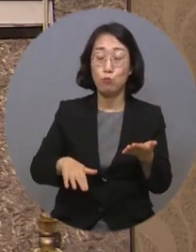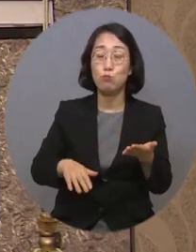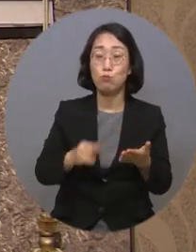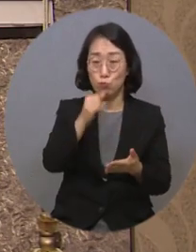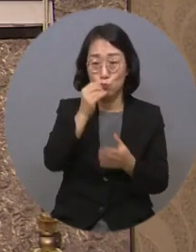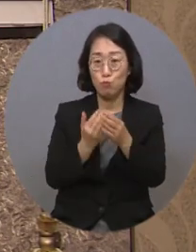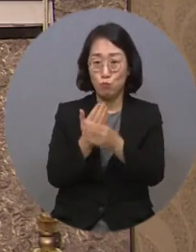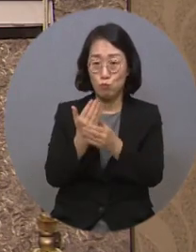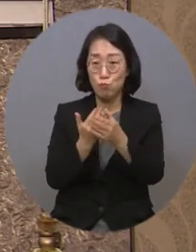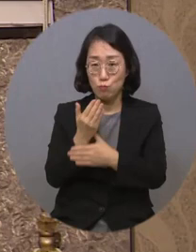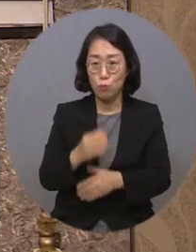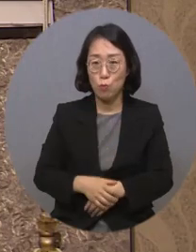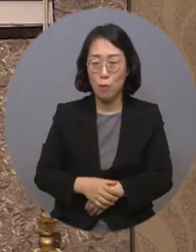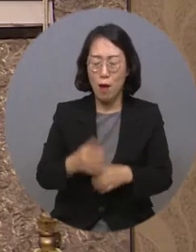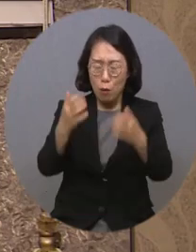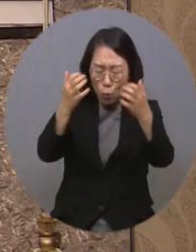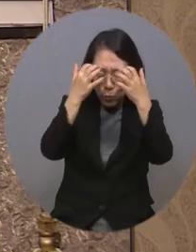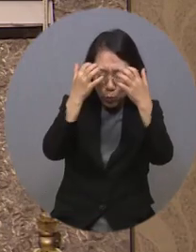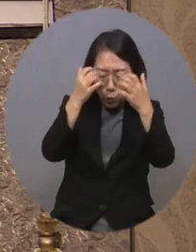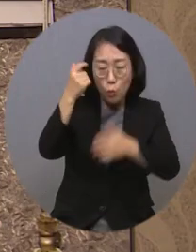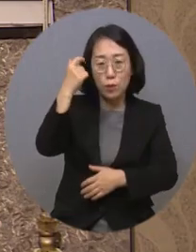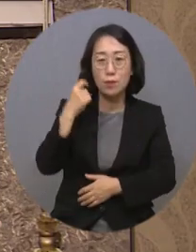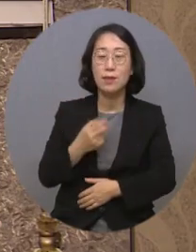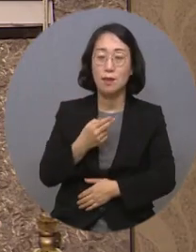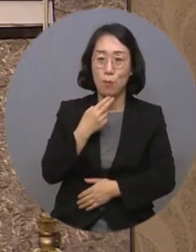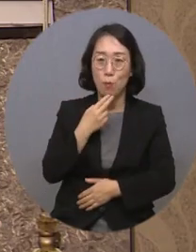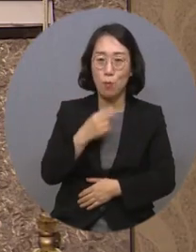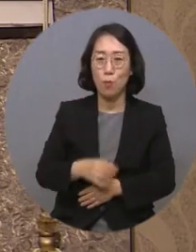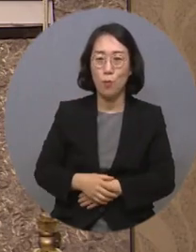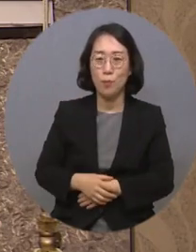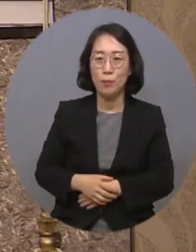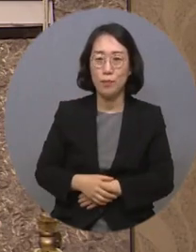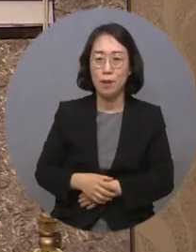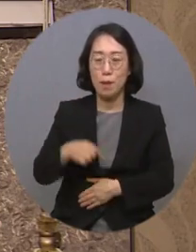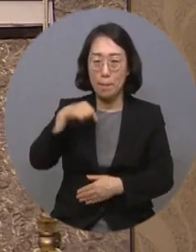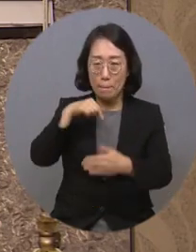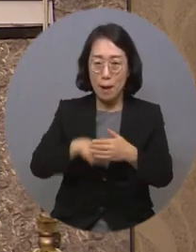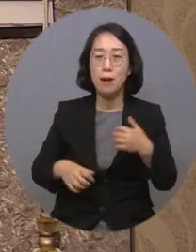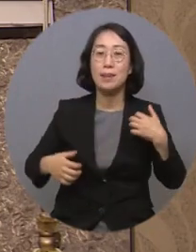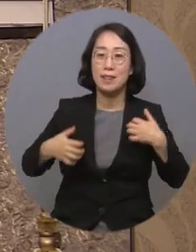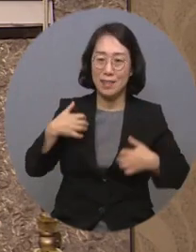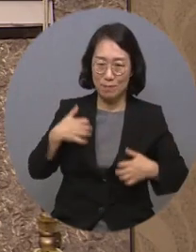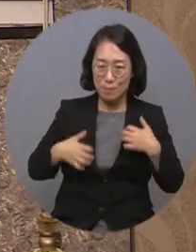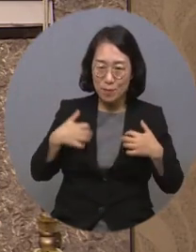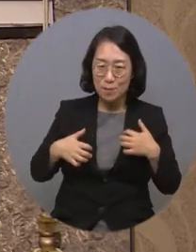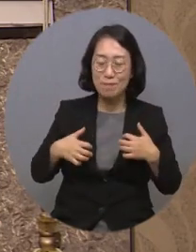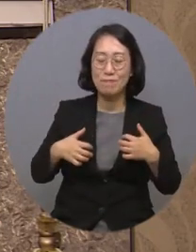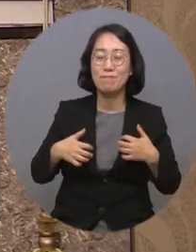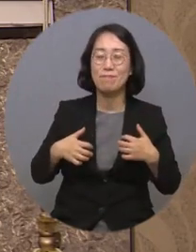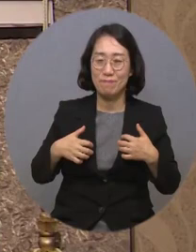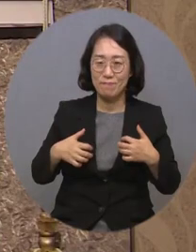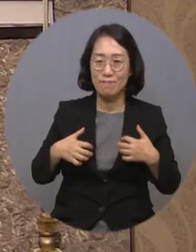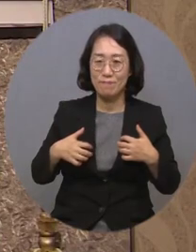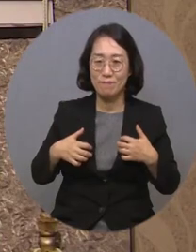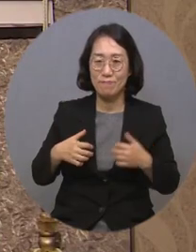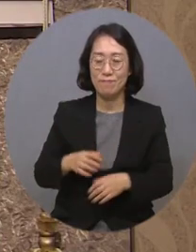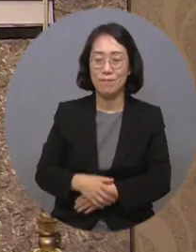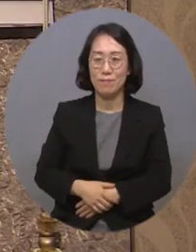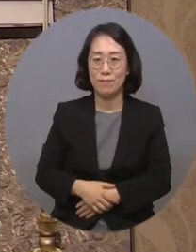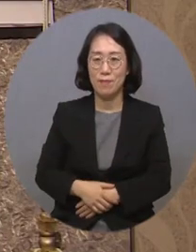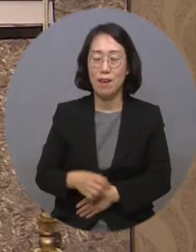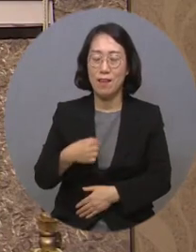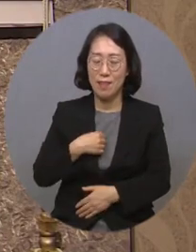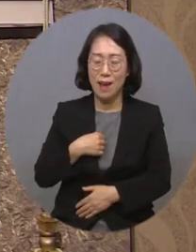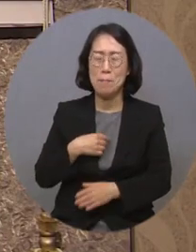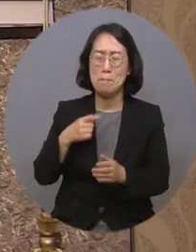어렵다고 그래서 고통을 받은 적은 없어요. 늘 이제 기쁨으로 즐거움으로 그래서 제가